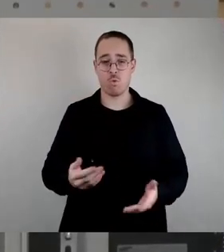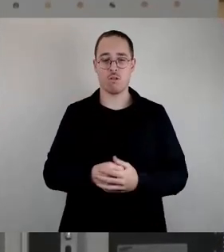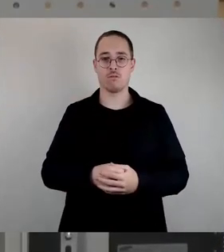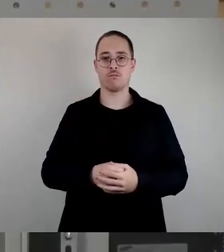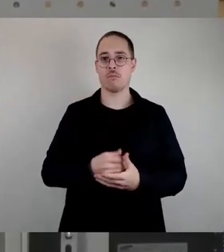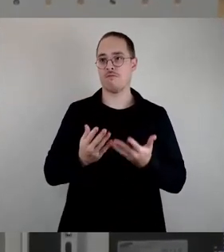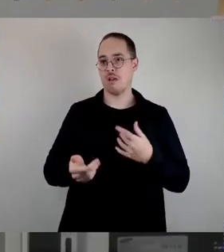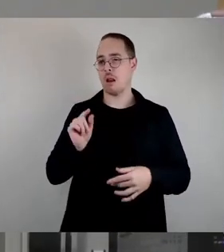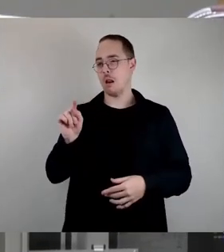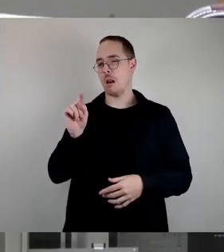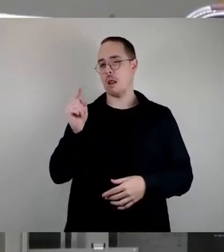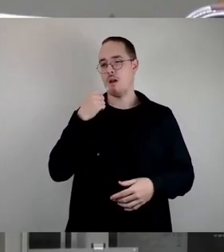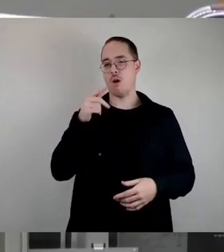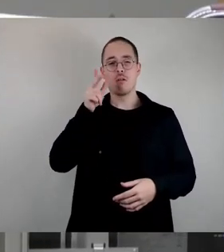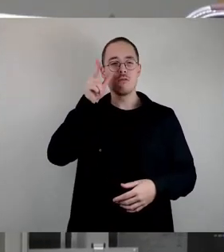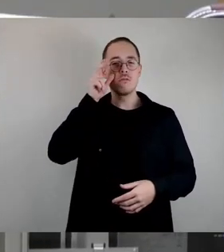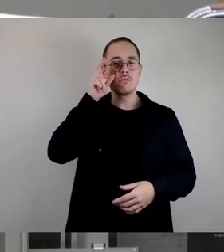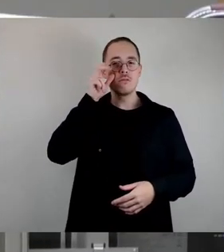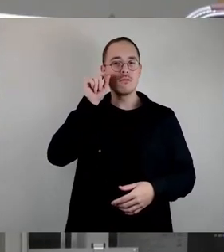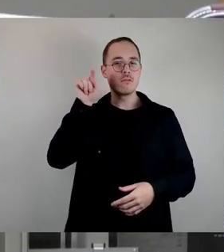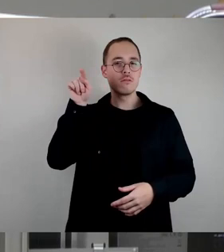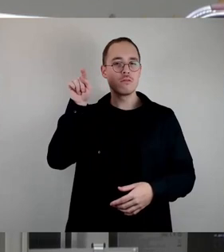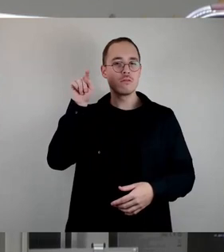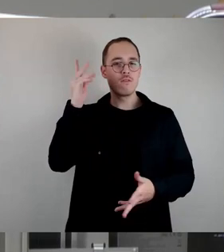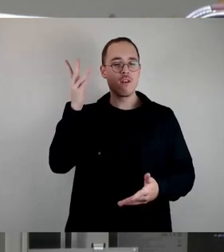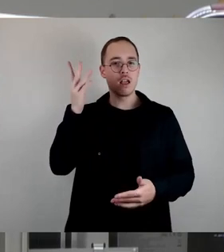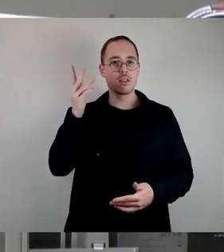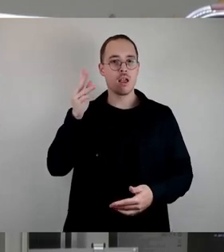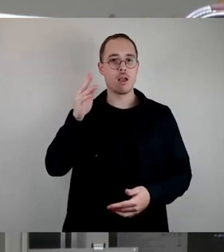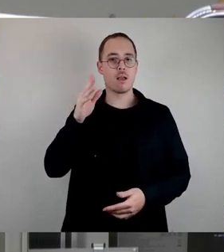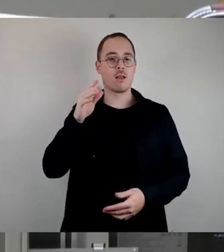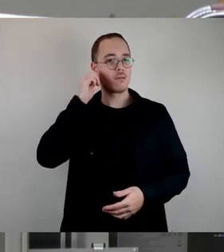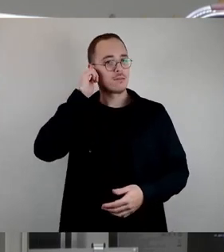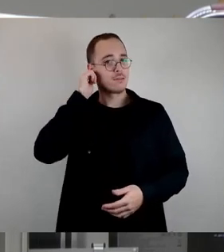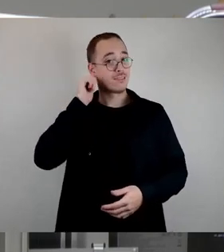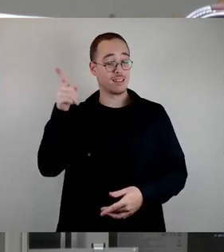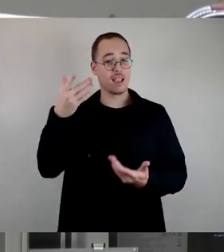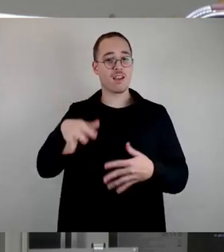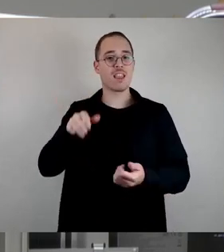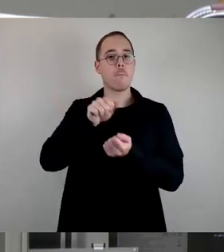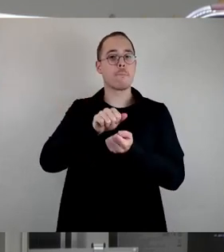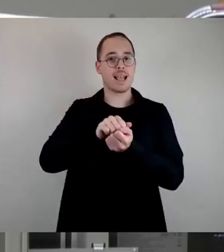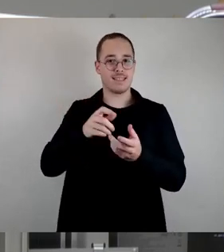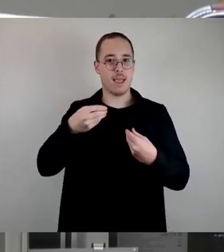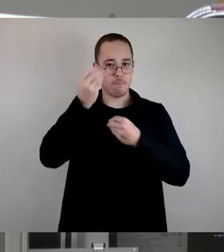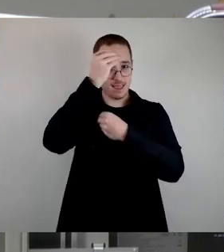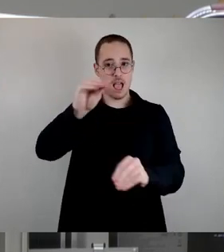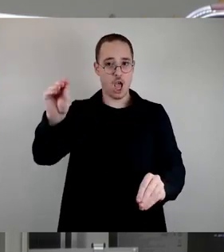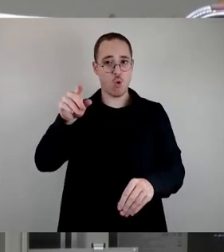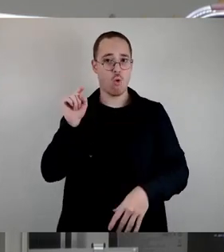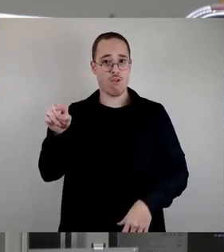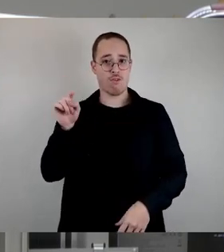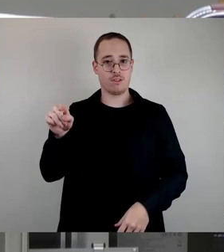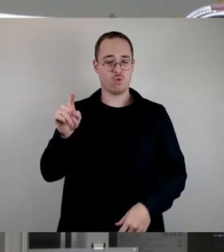im letzten September, eine Pressemitteilung und eine Petition gestartet hat, wo er gefordert hat, dass in diesem